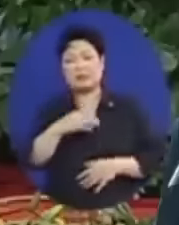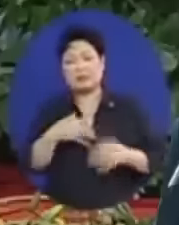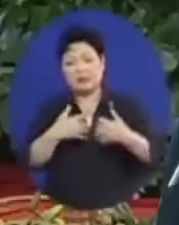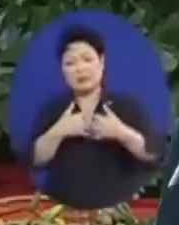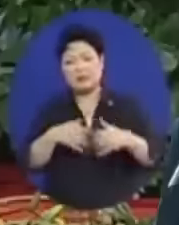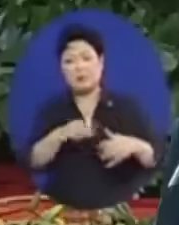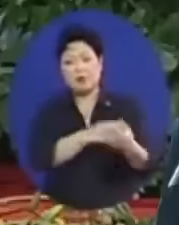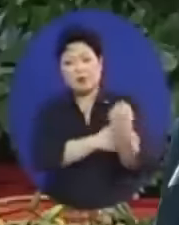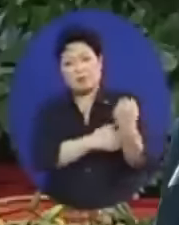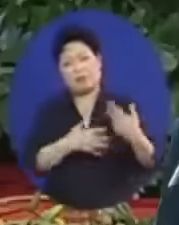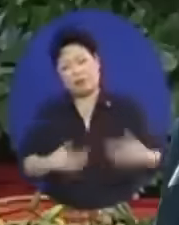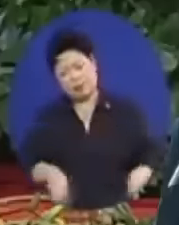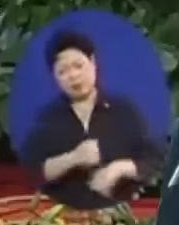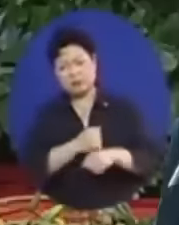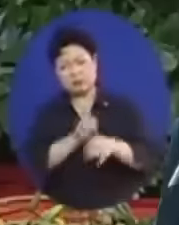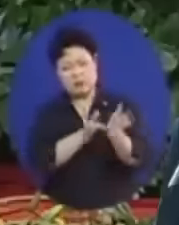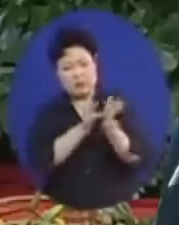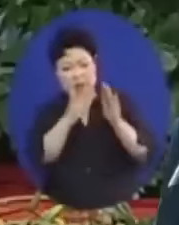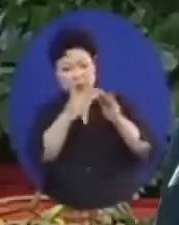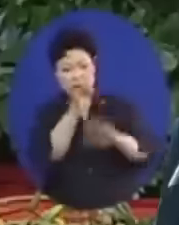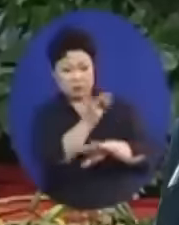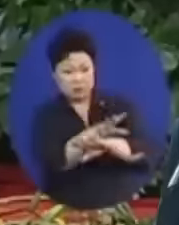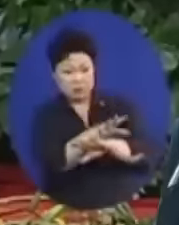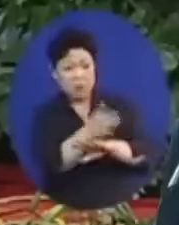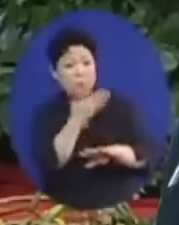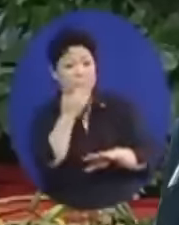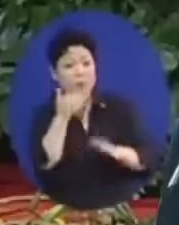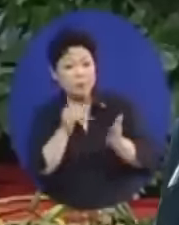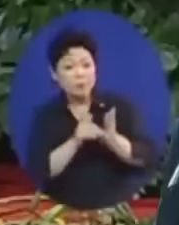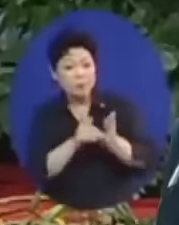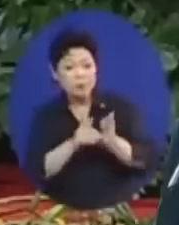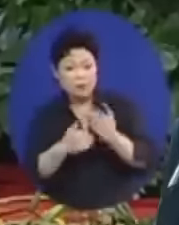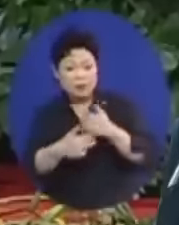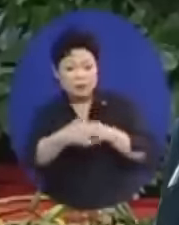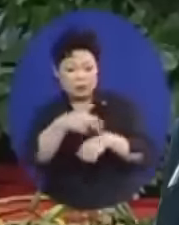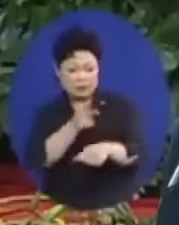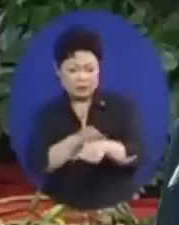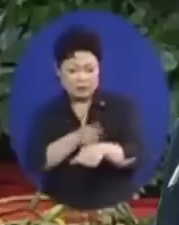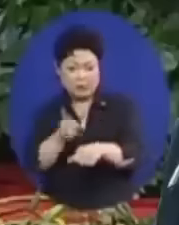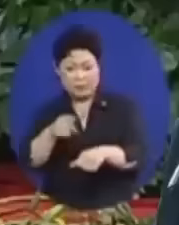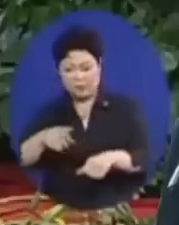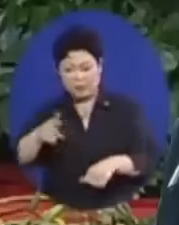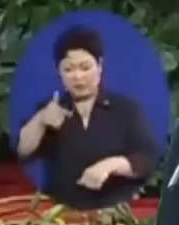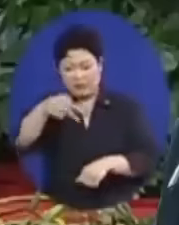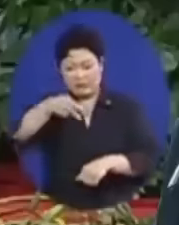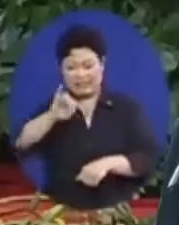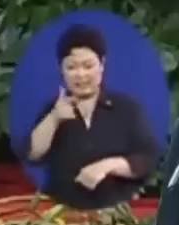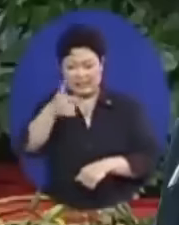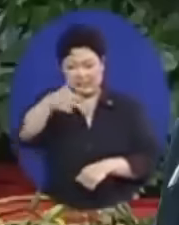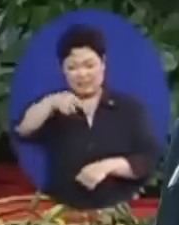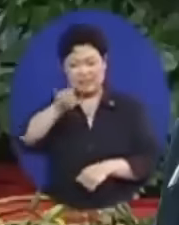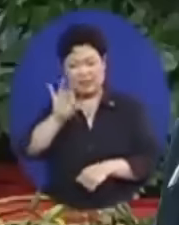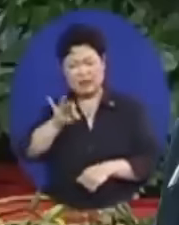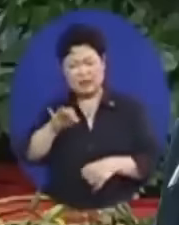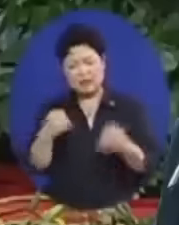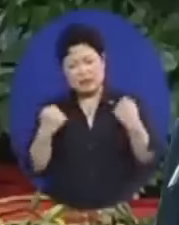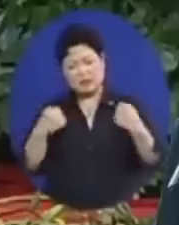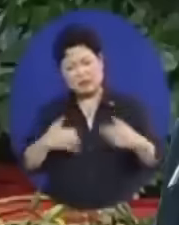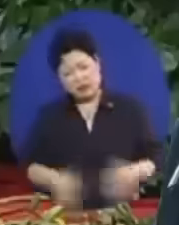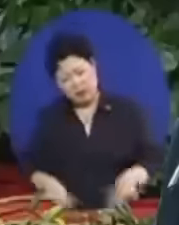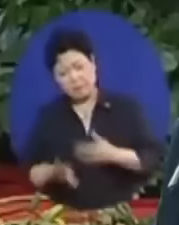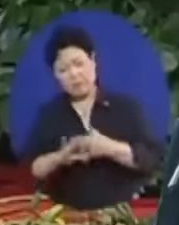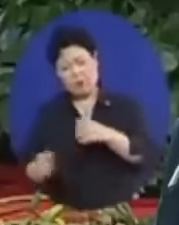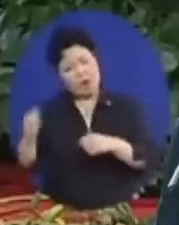받고 약국에서 신장을 위한 약을 사서 먹으려고 했습니다. 약사 선생님은 신장 기능은 한번 약해지면 회복이 안